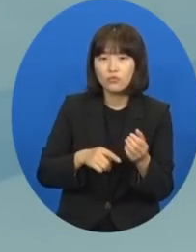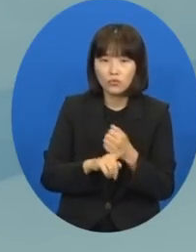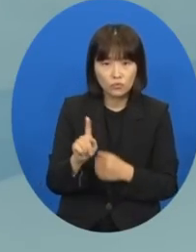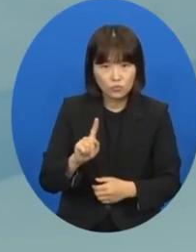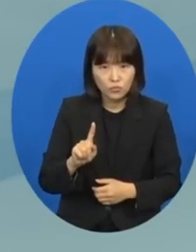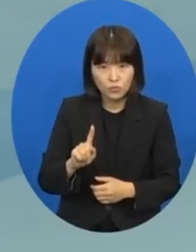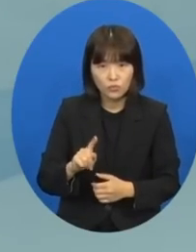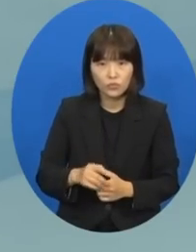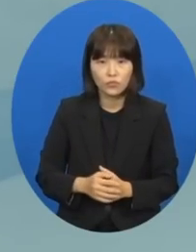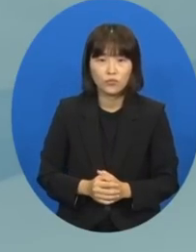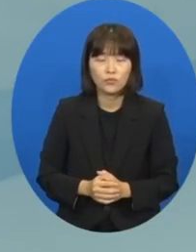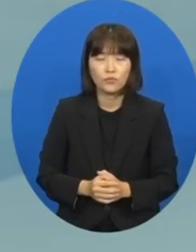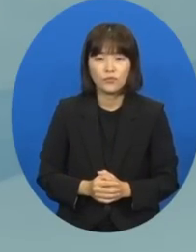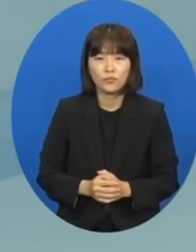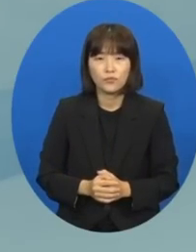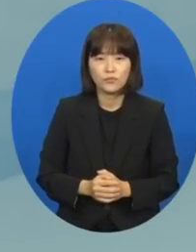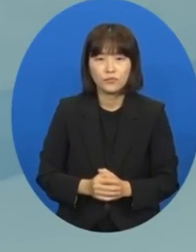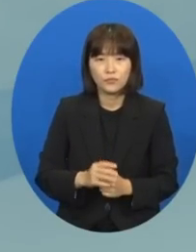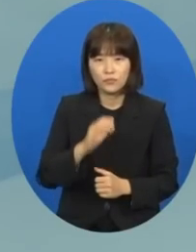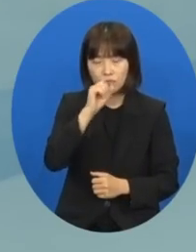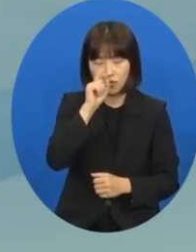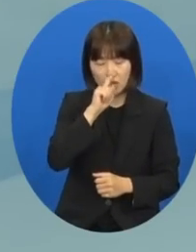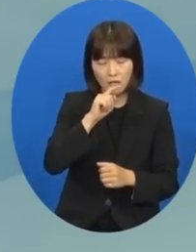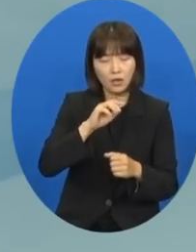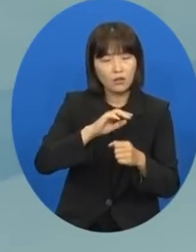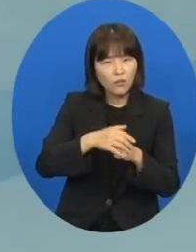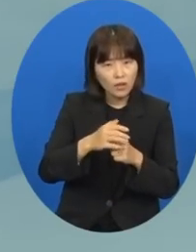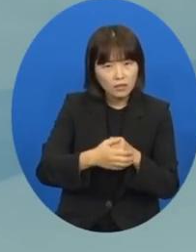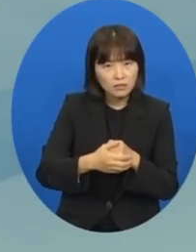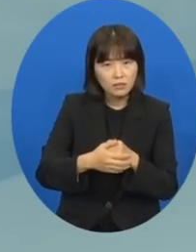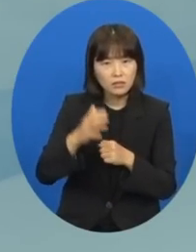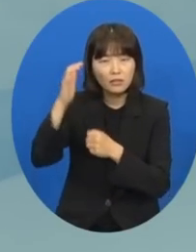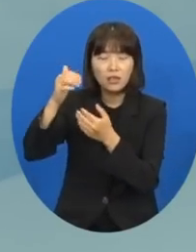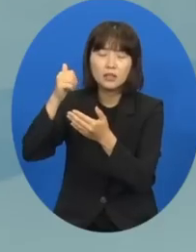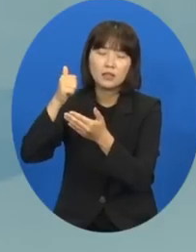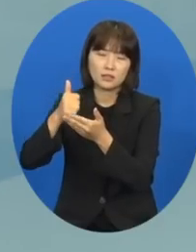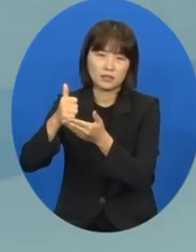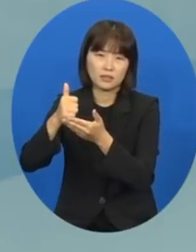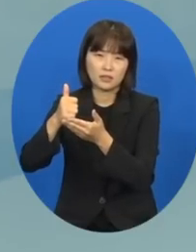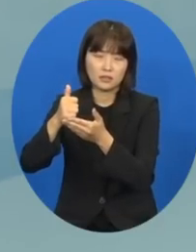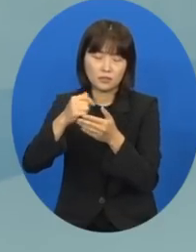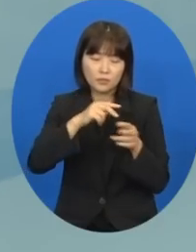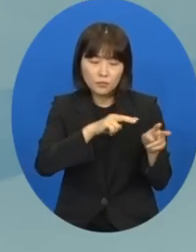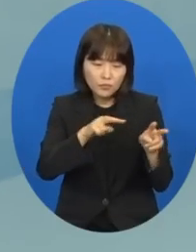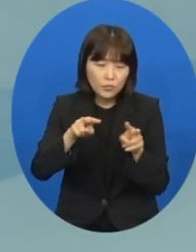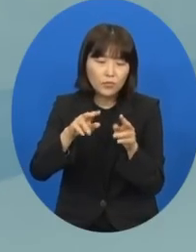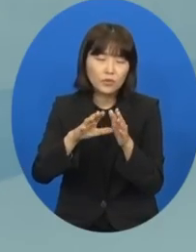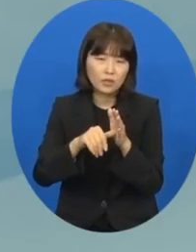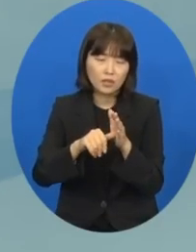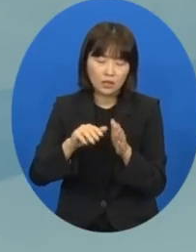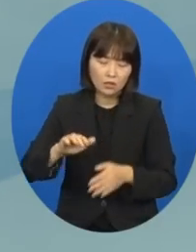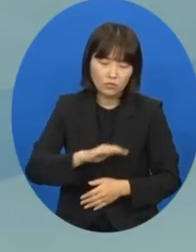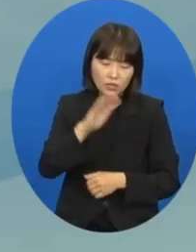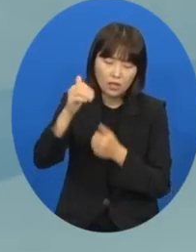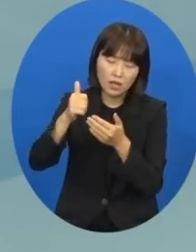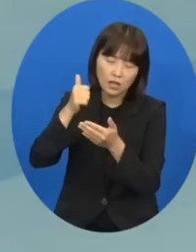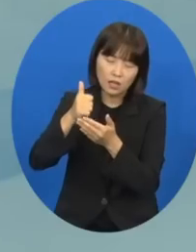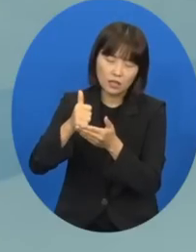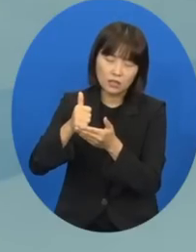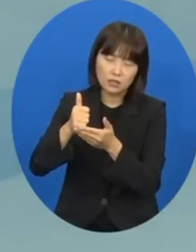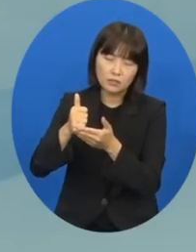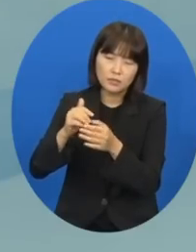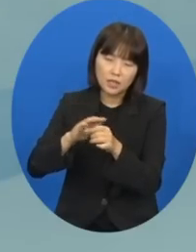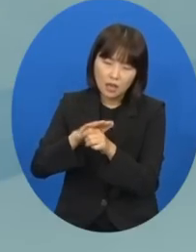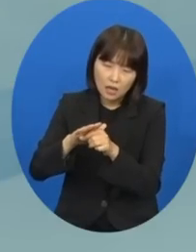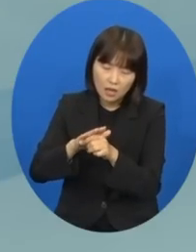같은데 선악과는 다른 것이 아니라 하나님께서 보시기에 우리가 얼마나 하나님을 사랑하는지를 알기 위한